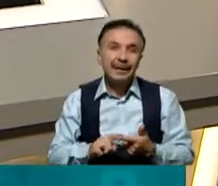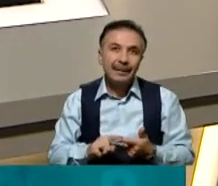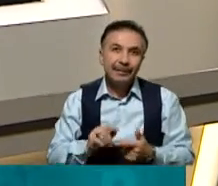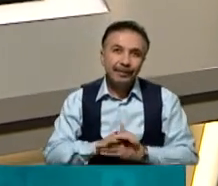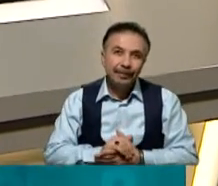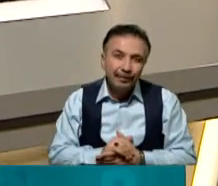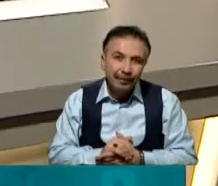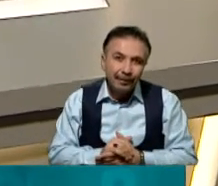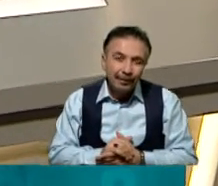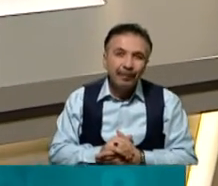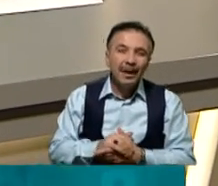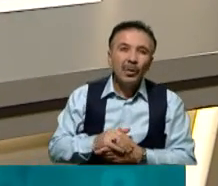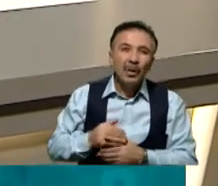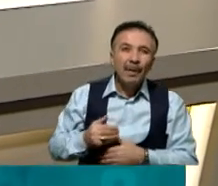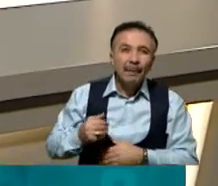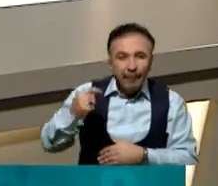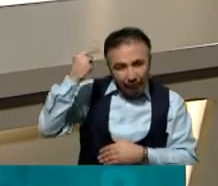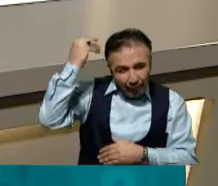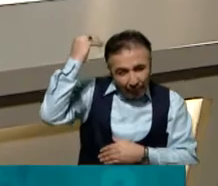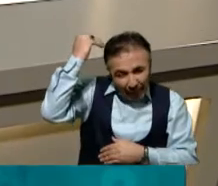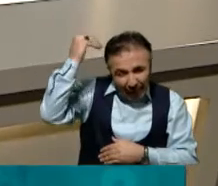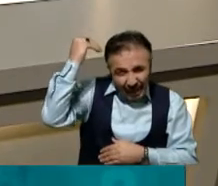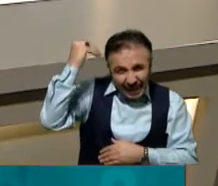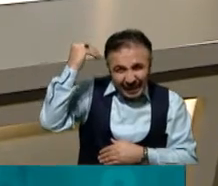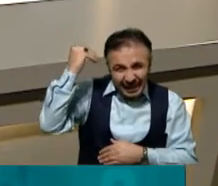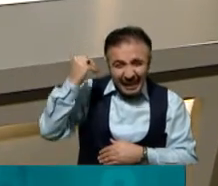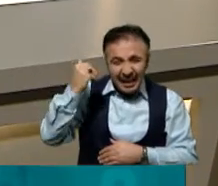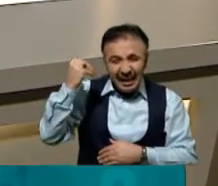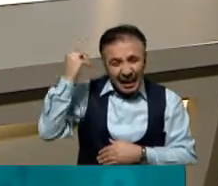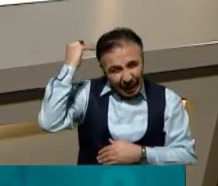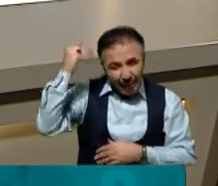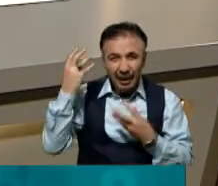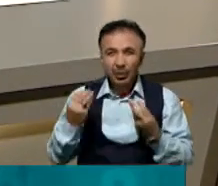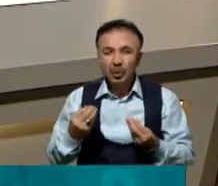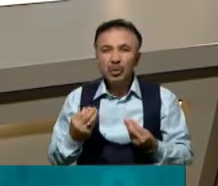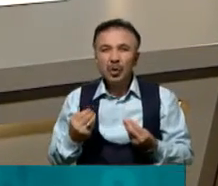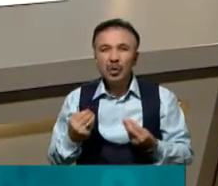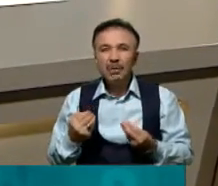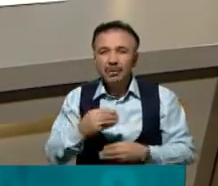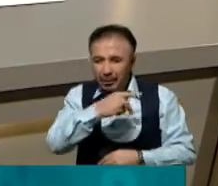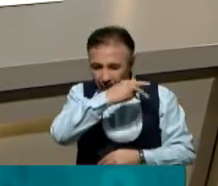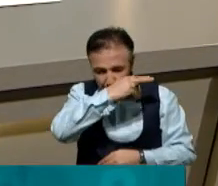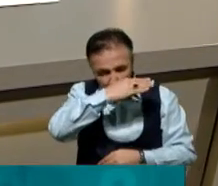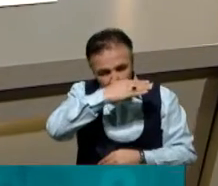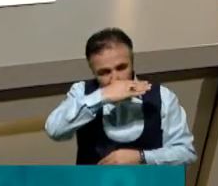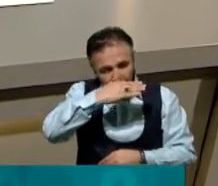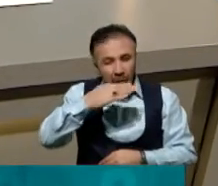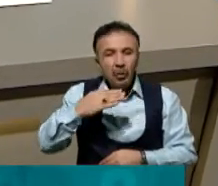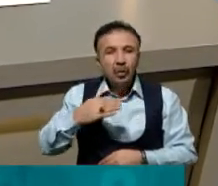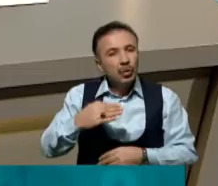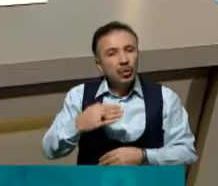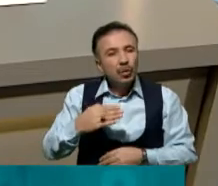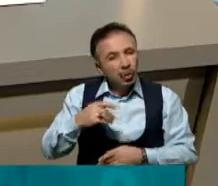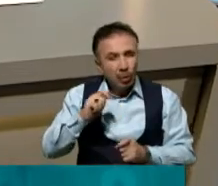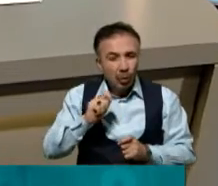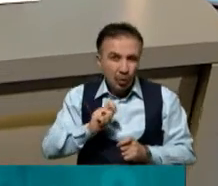tümöründen ameliyat oldum. Çok uyuşturucu ilaçlar kullanıyorum. Yani bu beni resmen uyutuyor. Yani